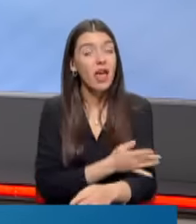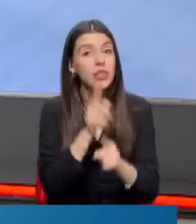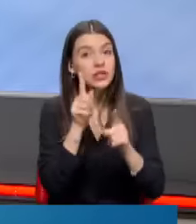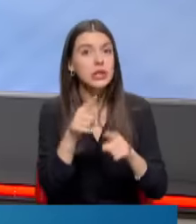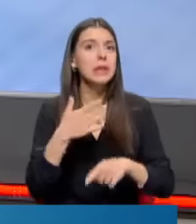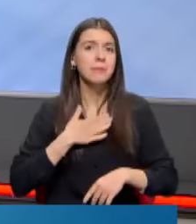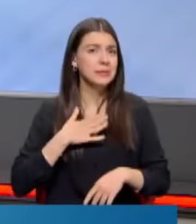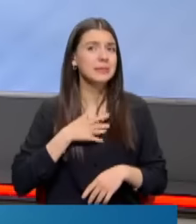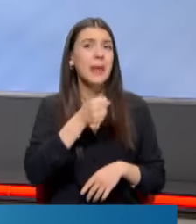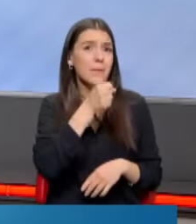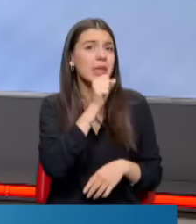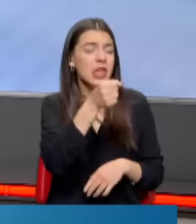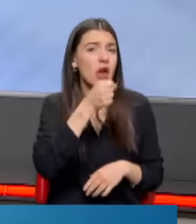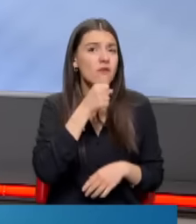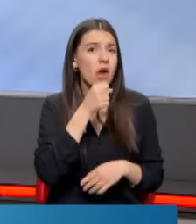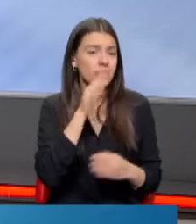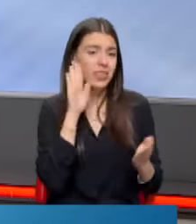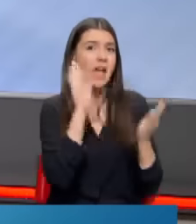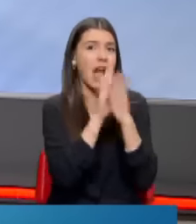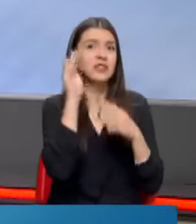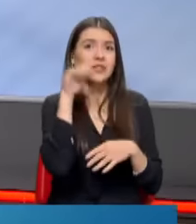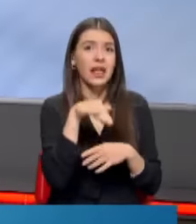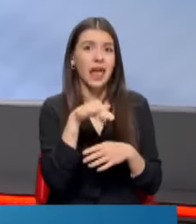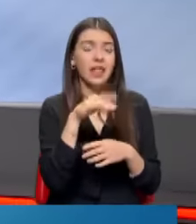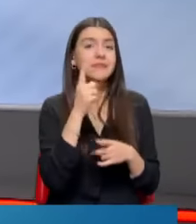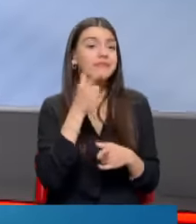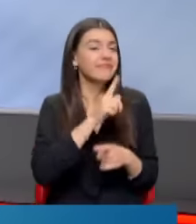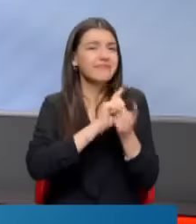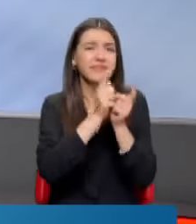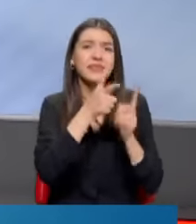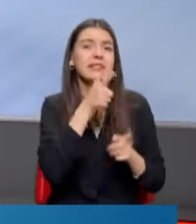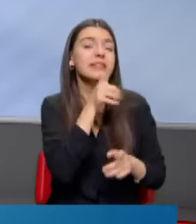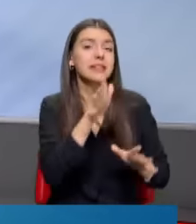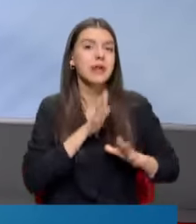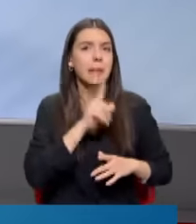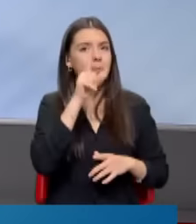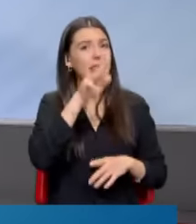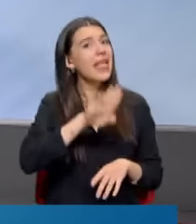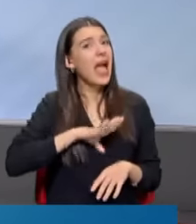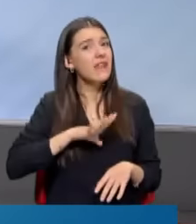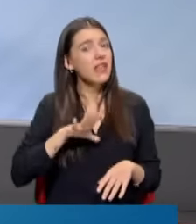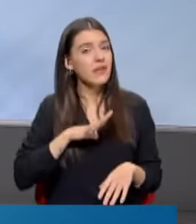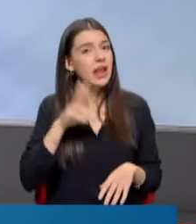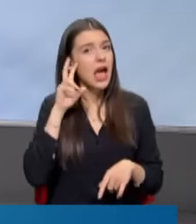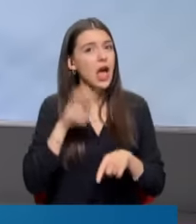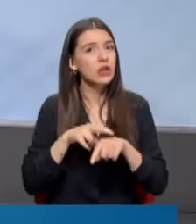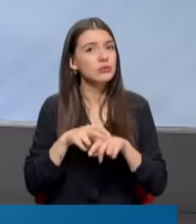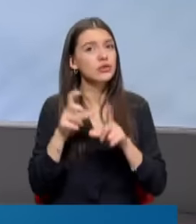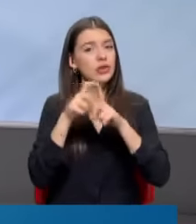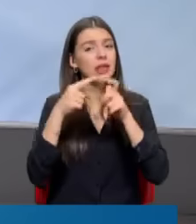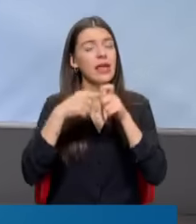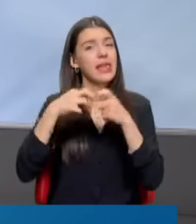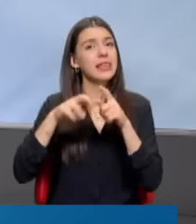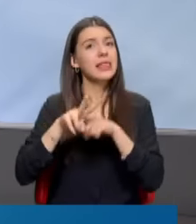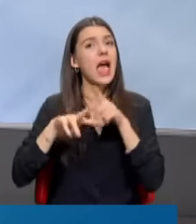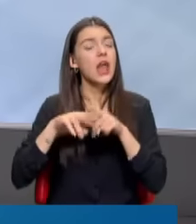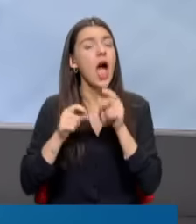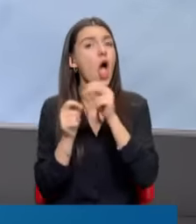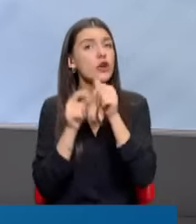de mikrofonlarımıza yansıyan pek çok sesini ekrana taşıdık. Bir tane evladımız vardı hatırlıyor musunuz? Derya Özcan'ın NAV